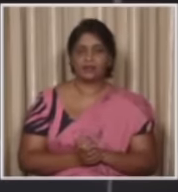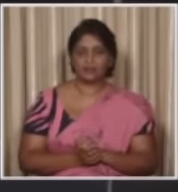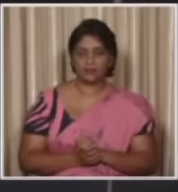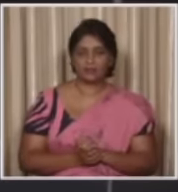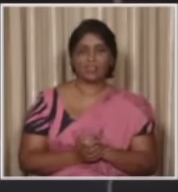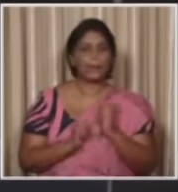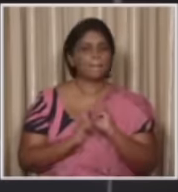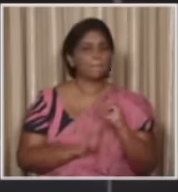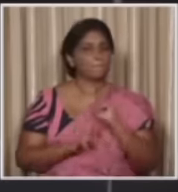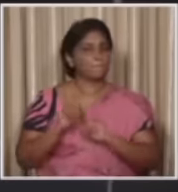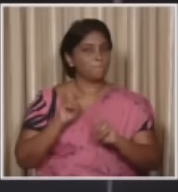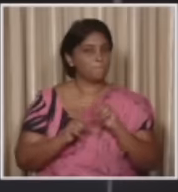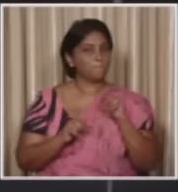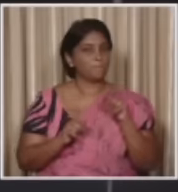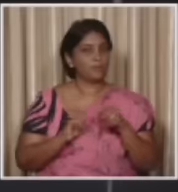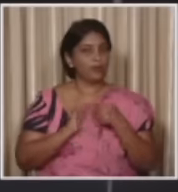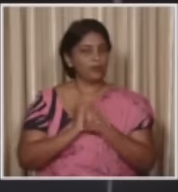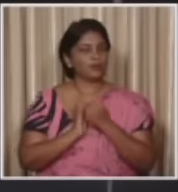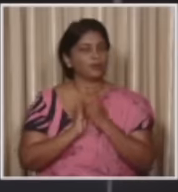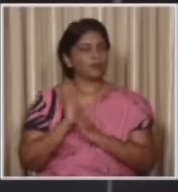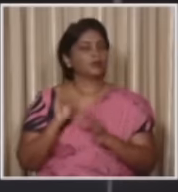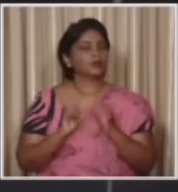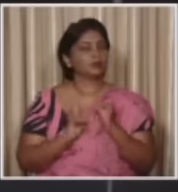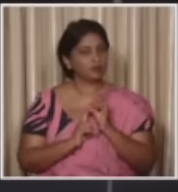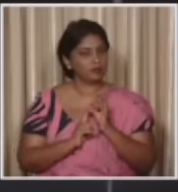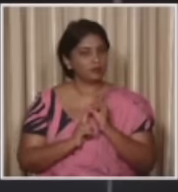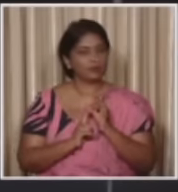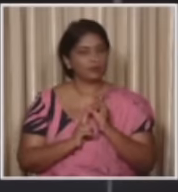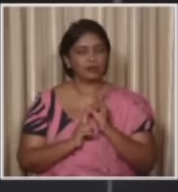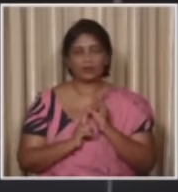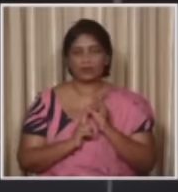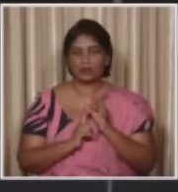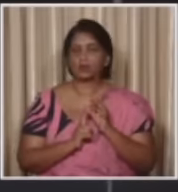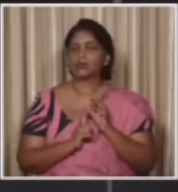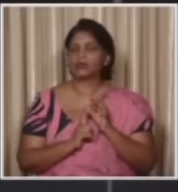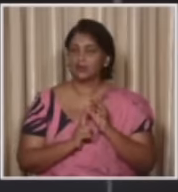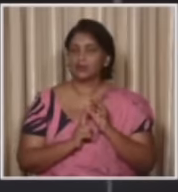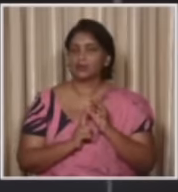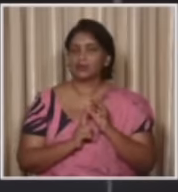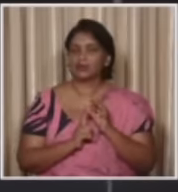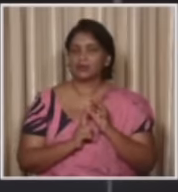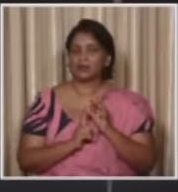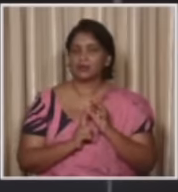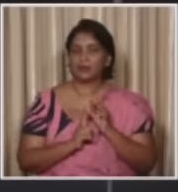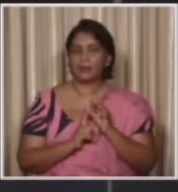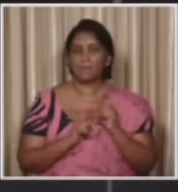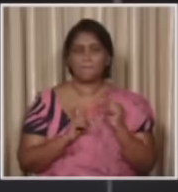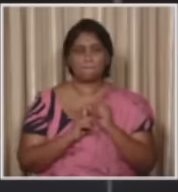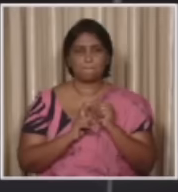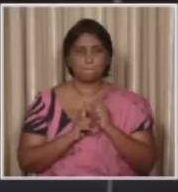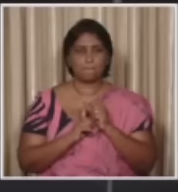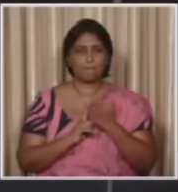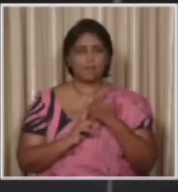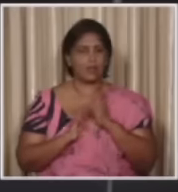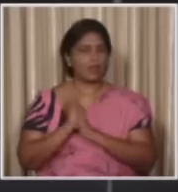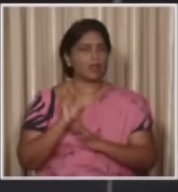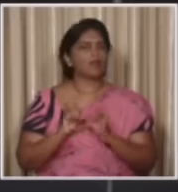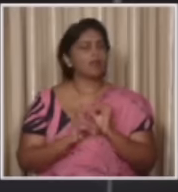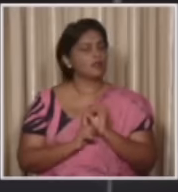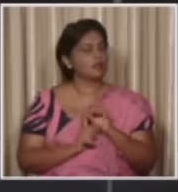මේ පාර්ලිමේන්තුවේ ගරු මන්ත්‍රීතුමනි සැප්තැම්බර්ල කෙනෙක් කියන පද්ම උදේශාන්ත ගුණසේකර